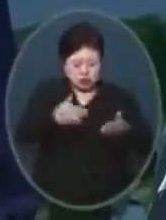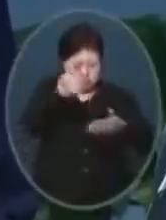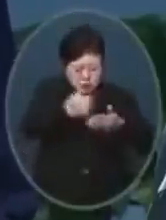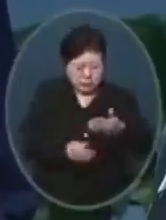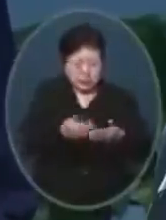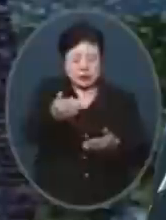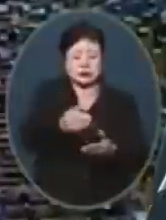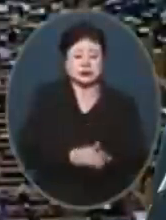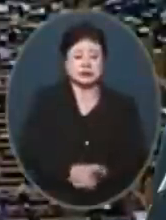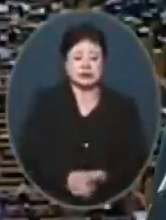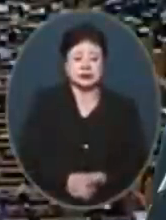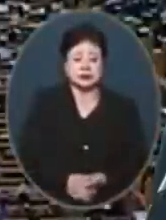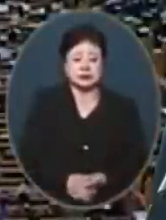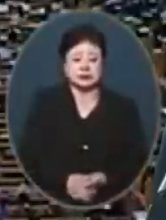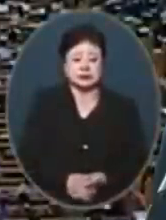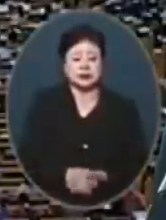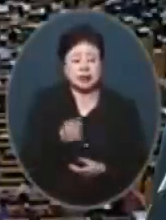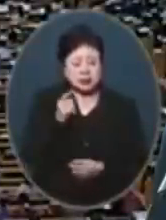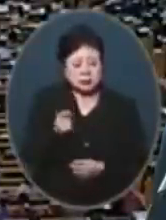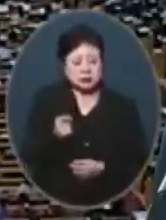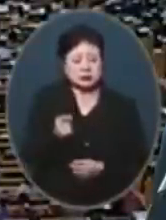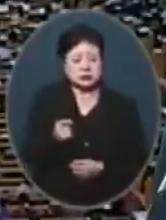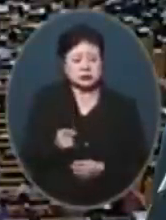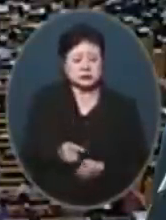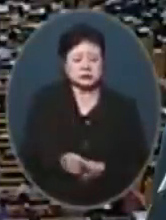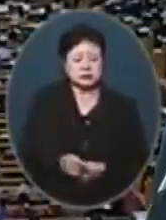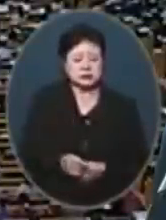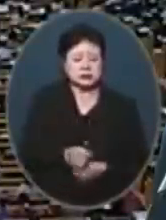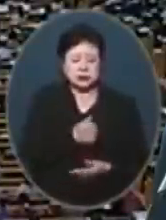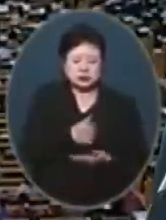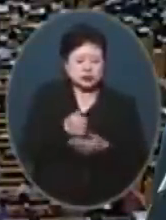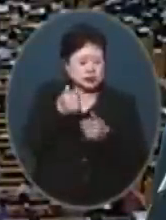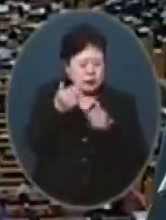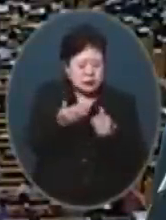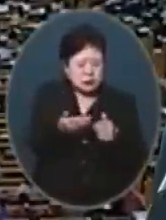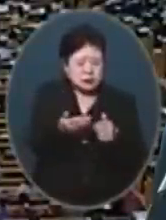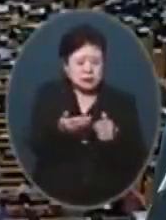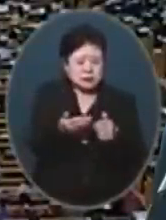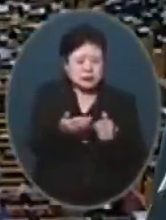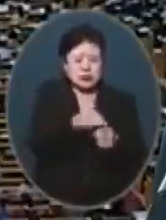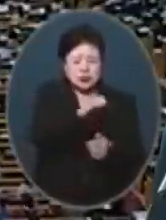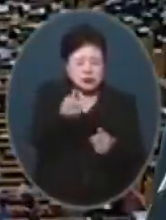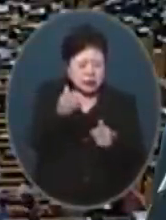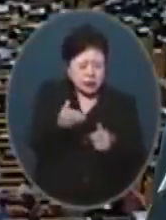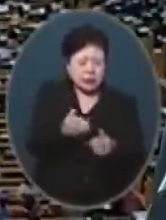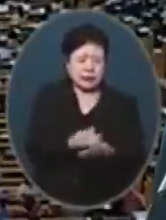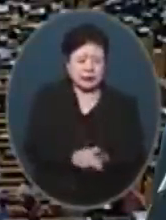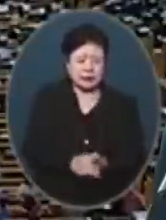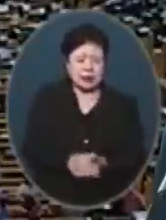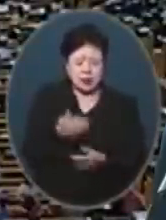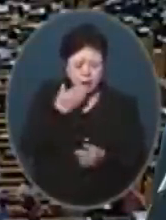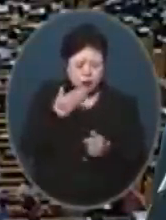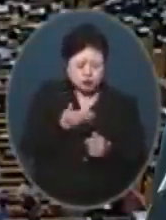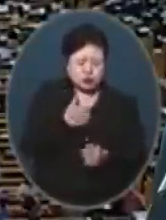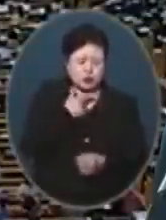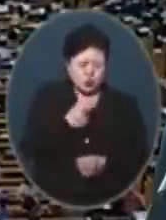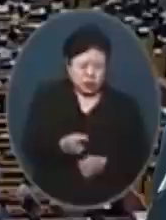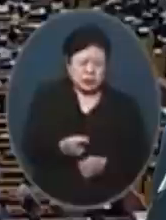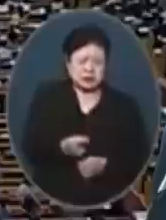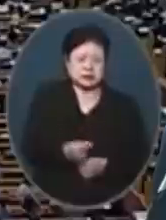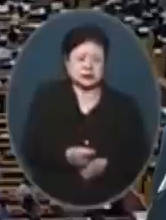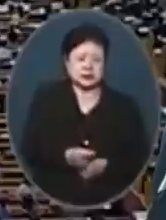것입니다. 이것은 역사적으로 주님께서 우리에게 먹을 것을 주기 원하신다는